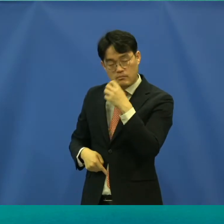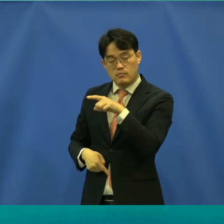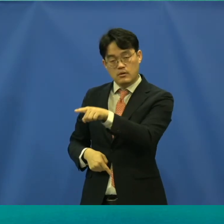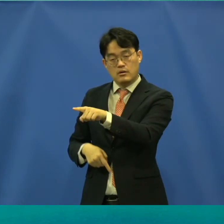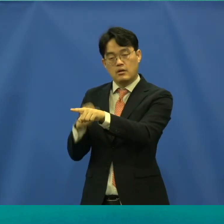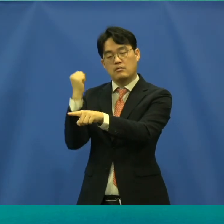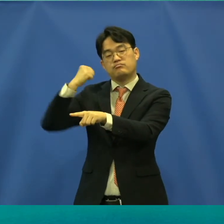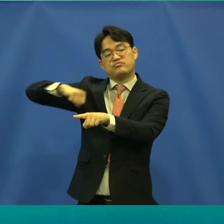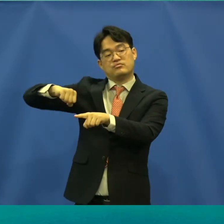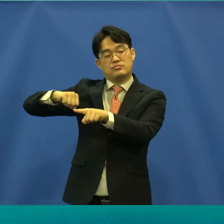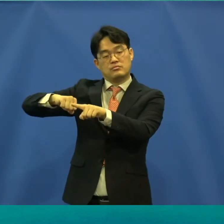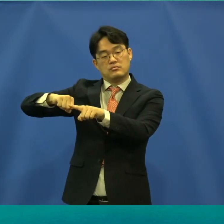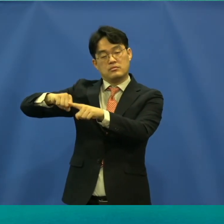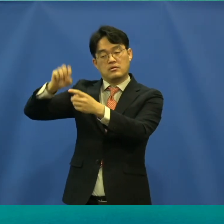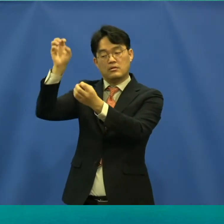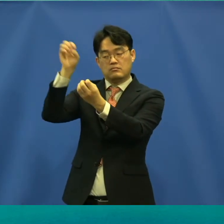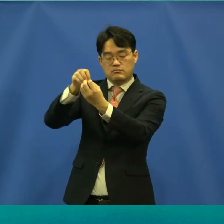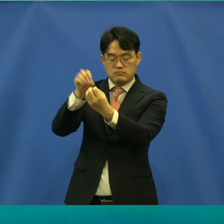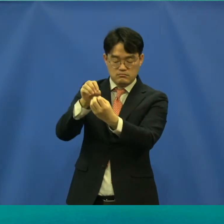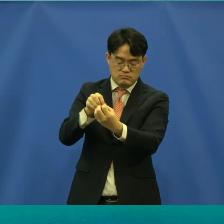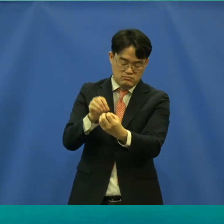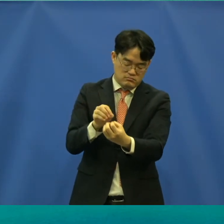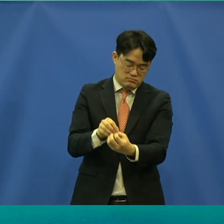불순종의 피가 흐르고 있는.